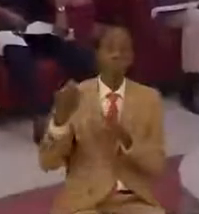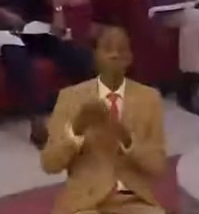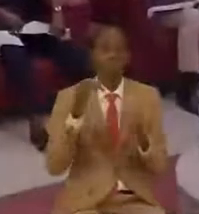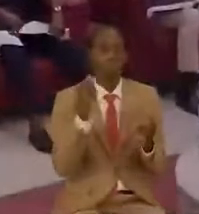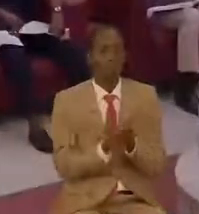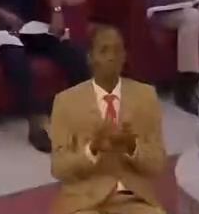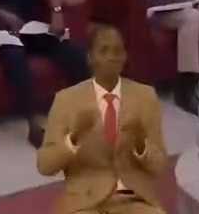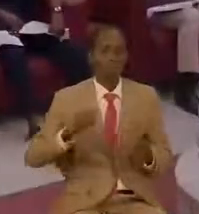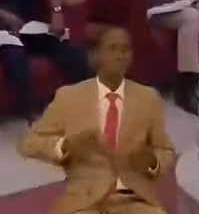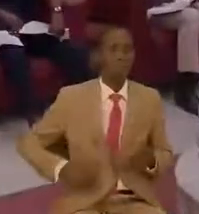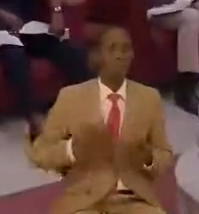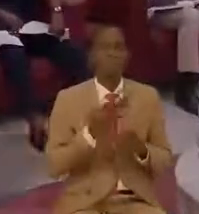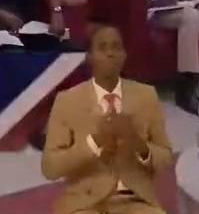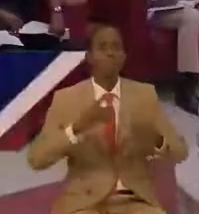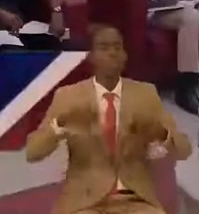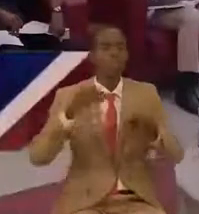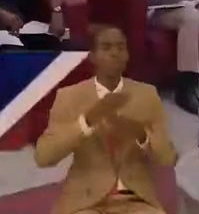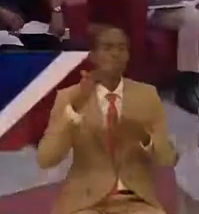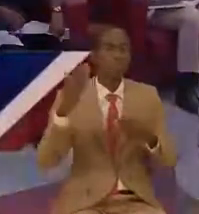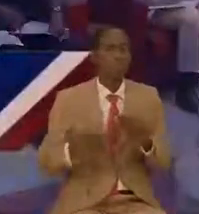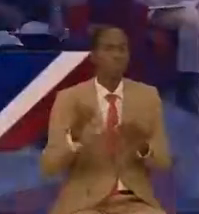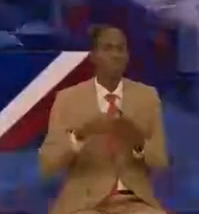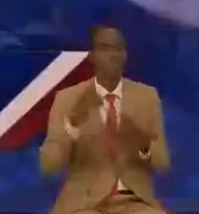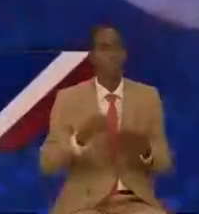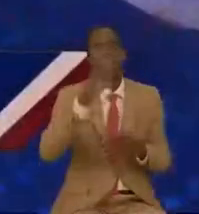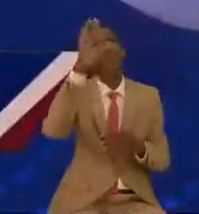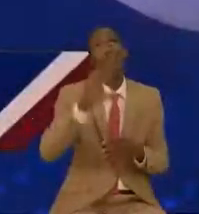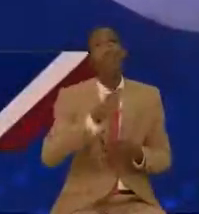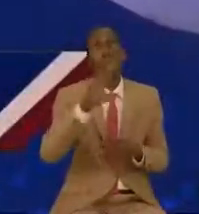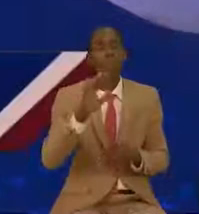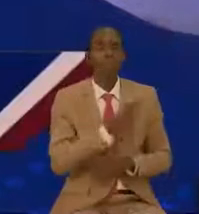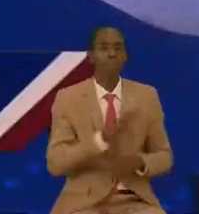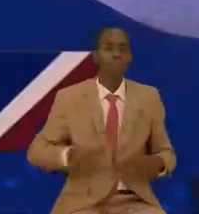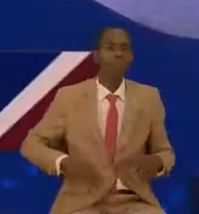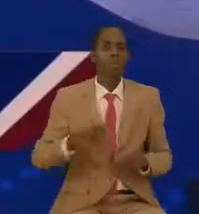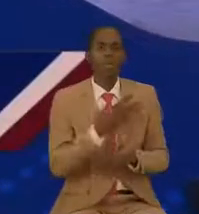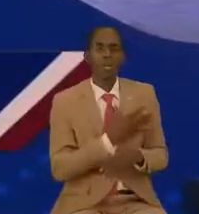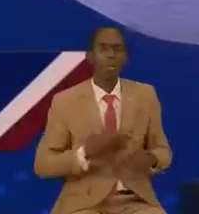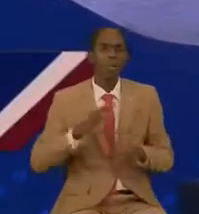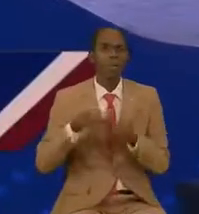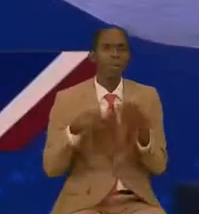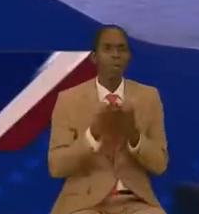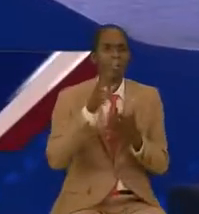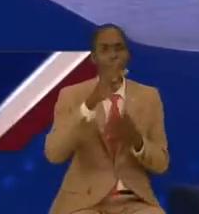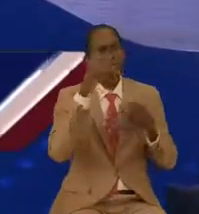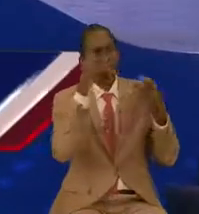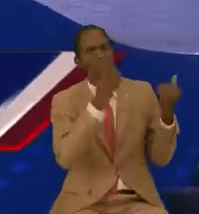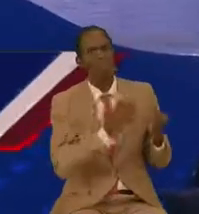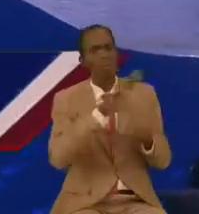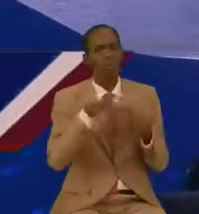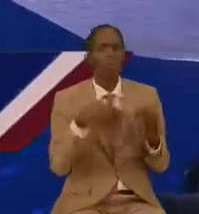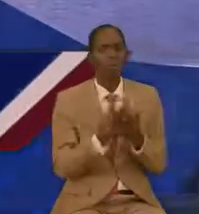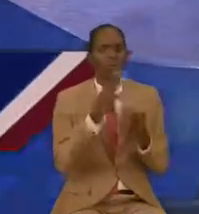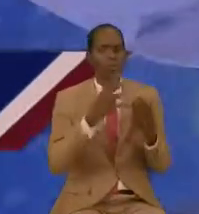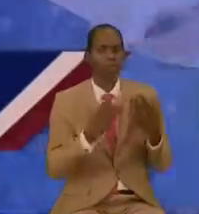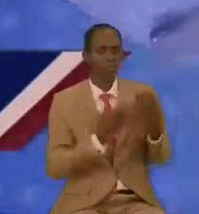t'éloignes, si tu abandonnes la circoncision pour embrasser la croix de Christ, toute ta confiance, toute ta foi,